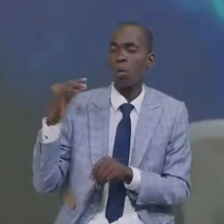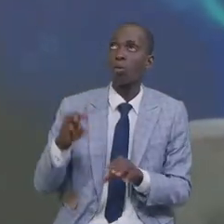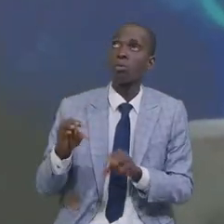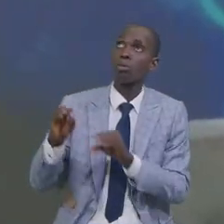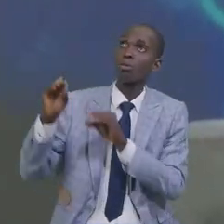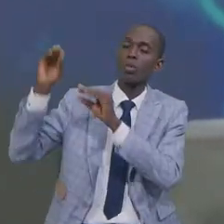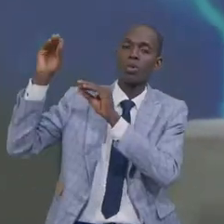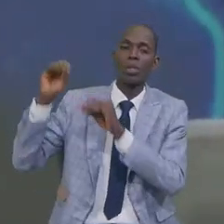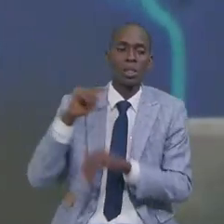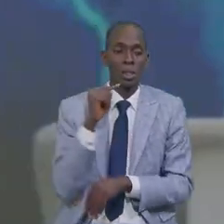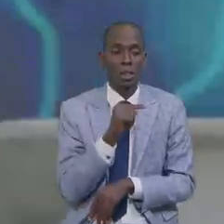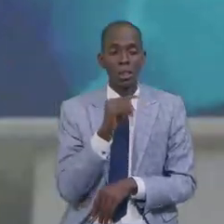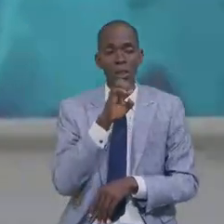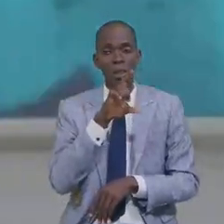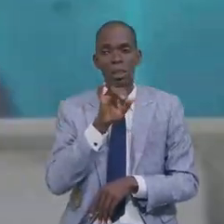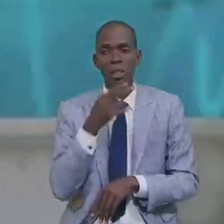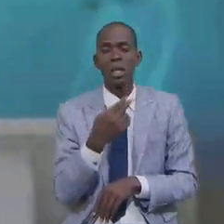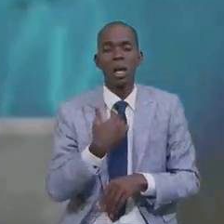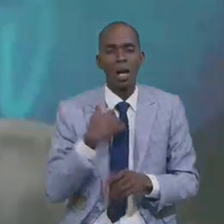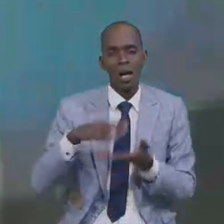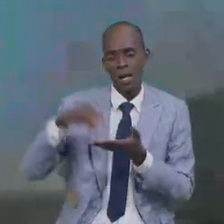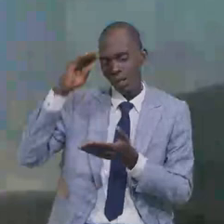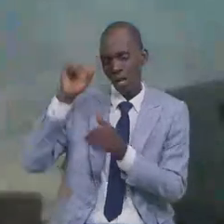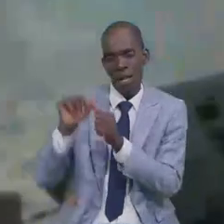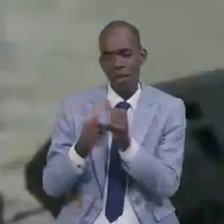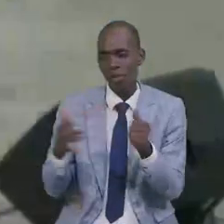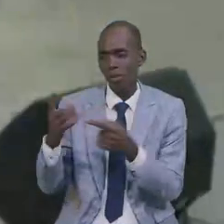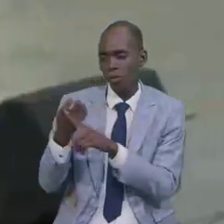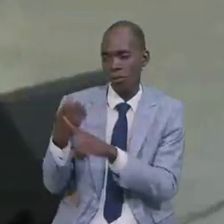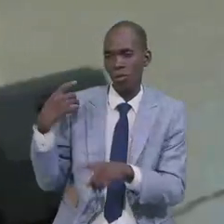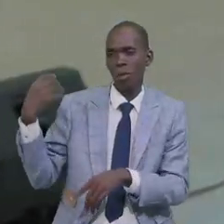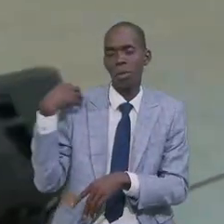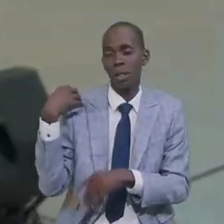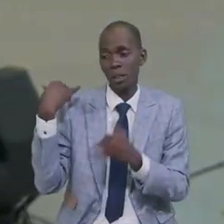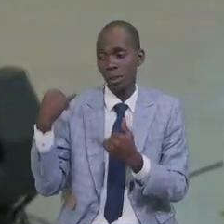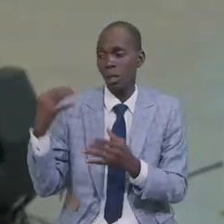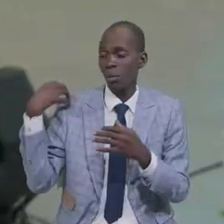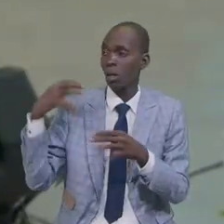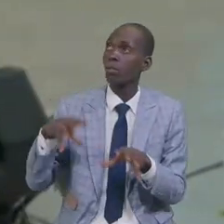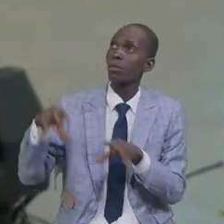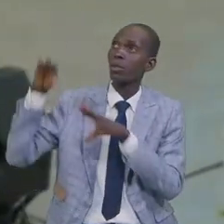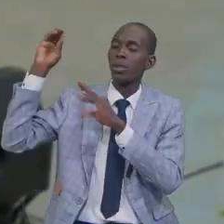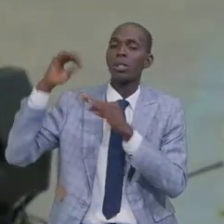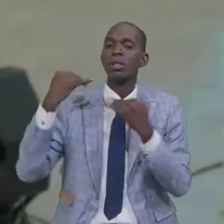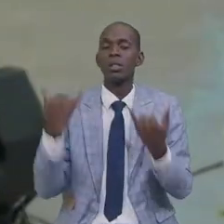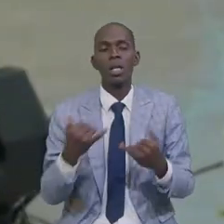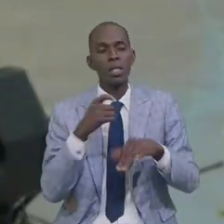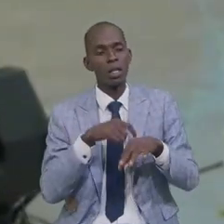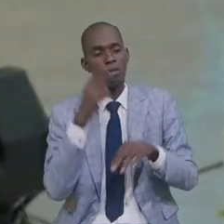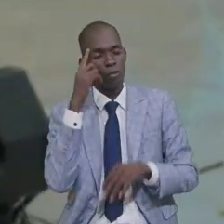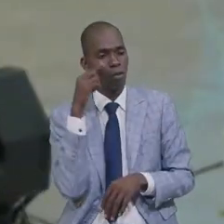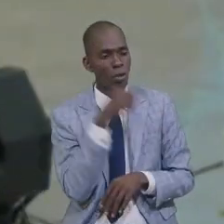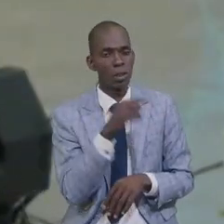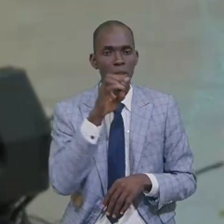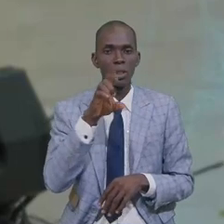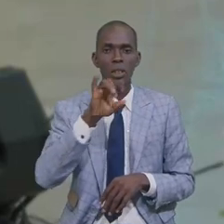allait au ciel. Il avait appris tout ce qu'il devait apprendre. Maintenant, il était temps pour lui d'utiliser